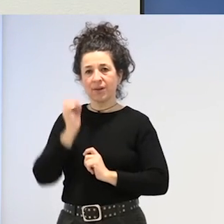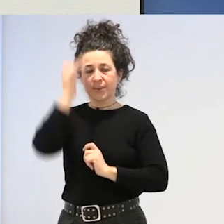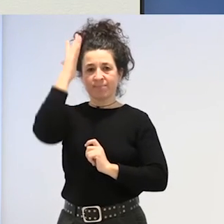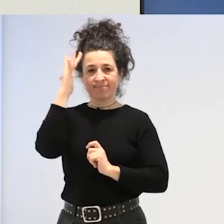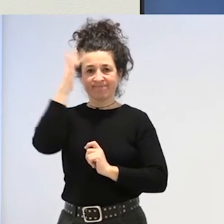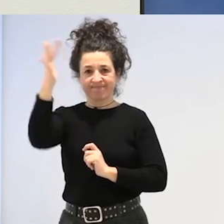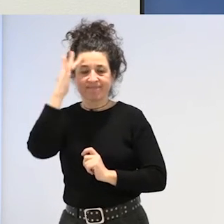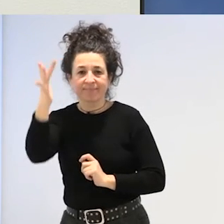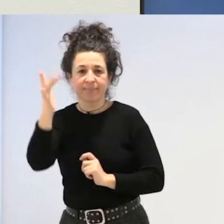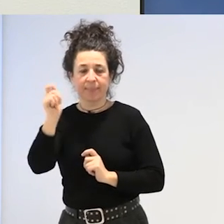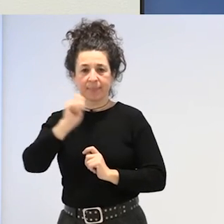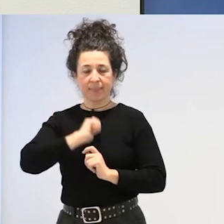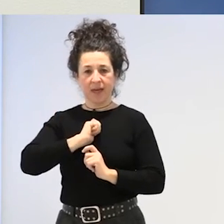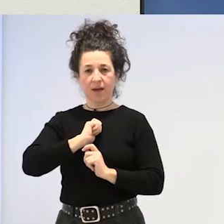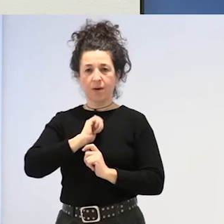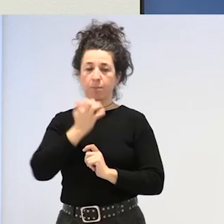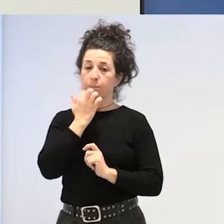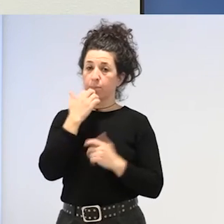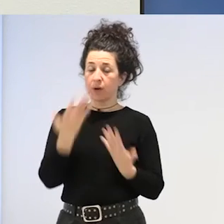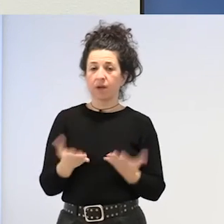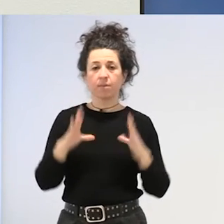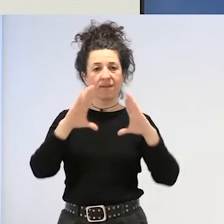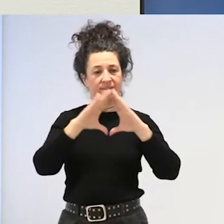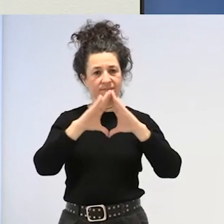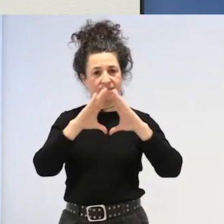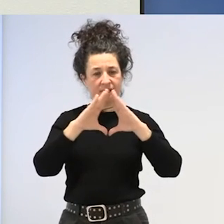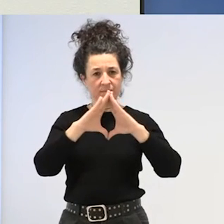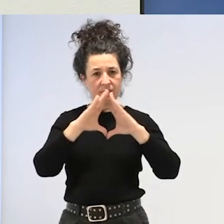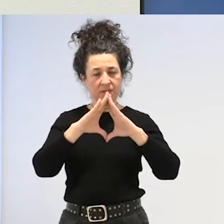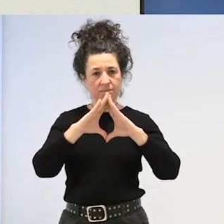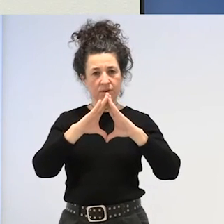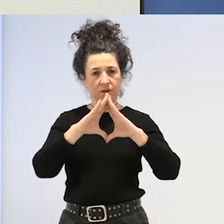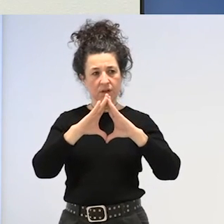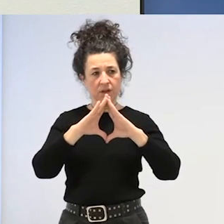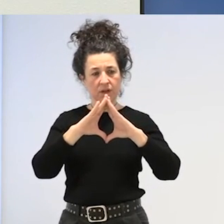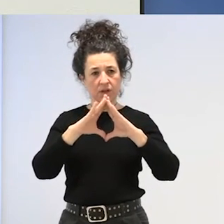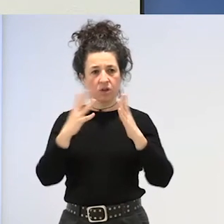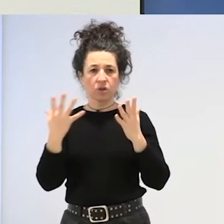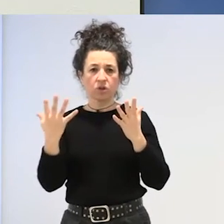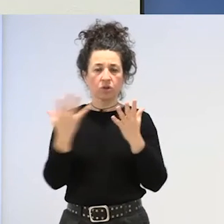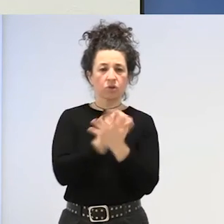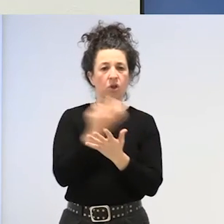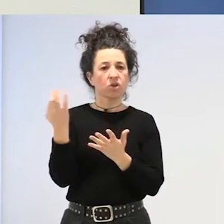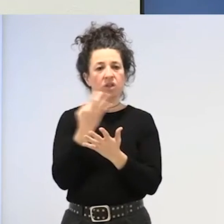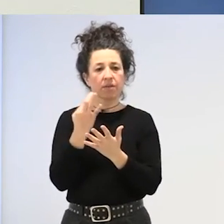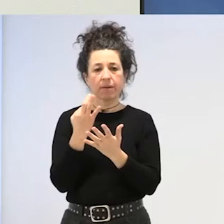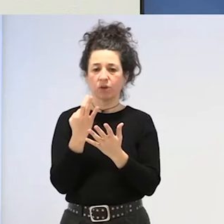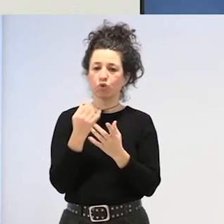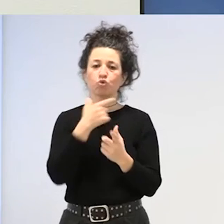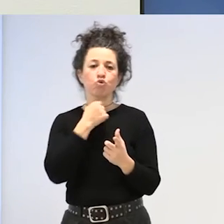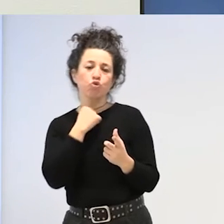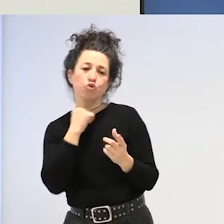ikusteko nola adibidez feminismoan ez dugu denak elkar gustoko izan